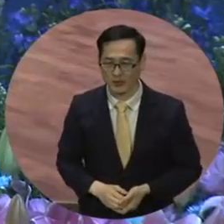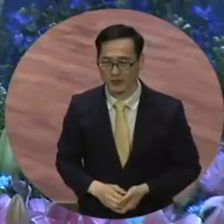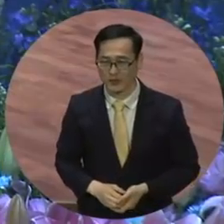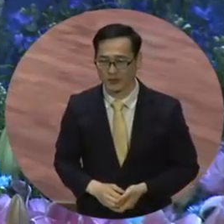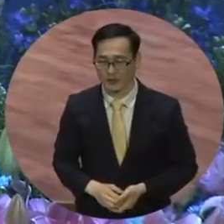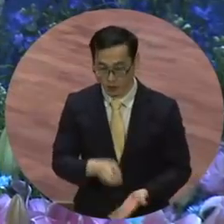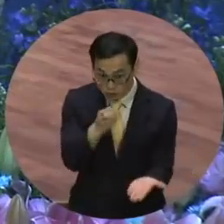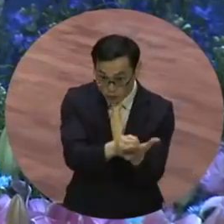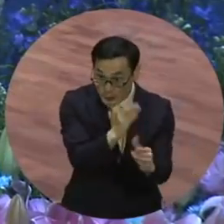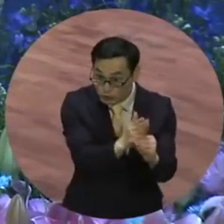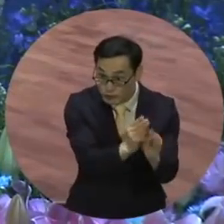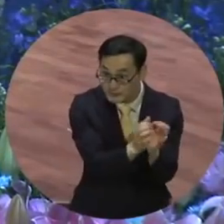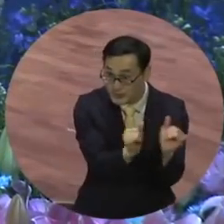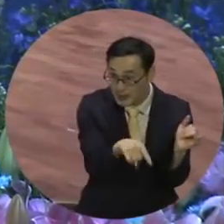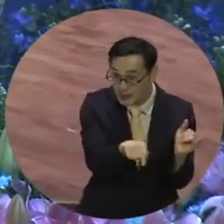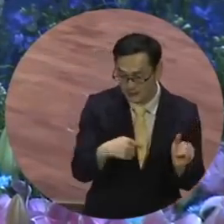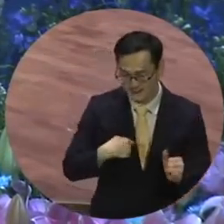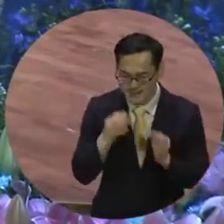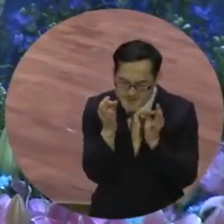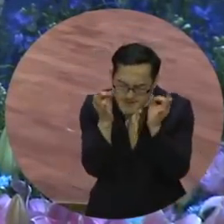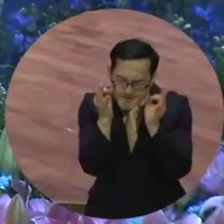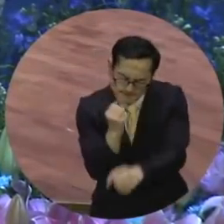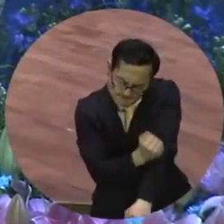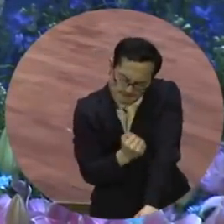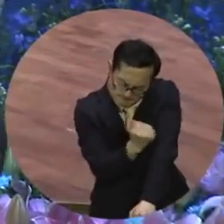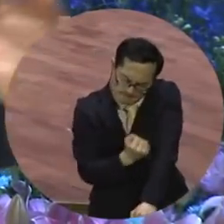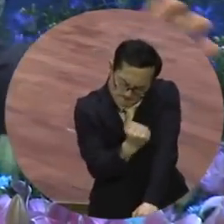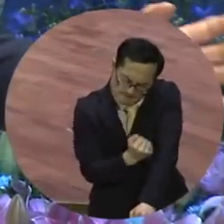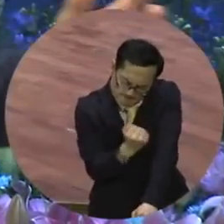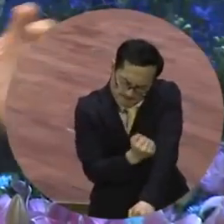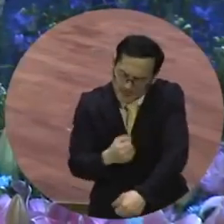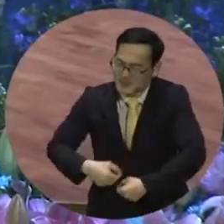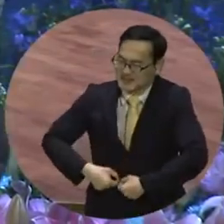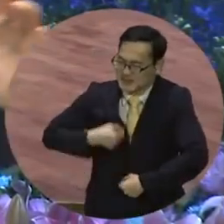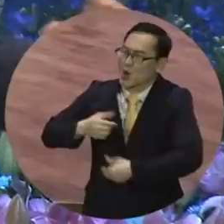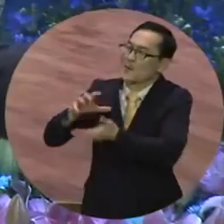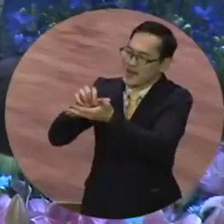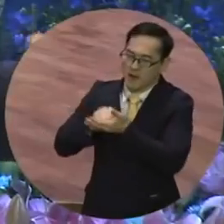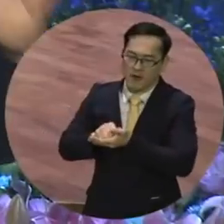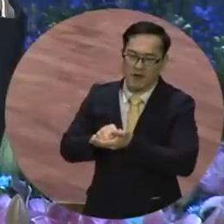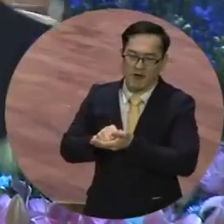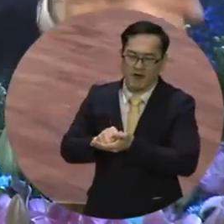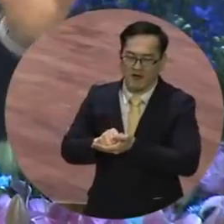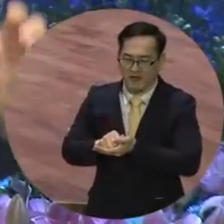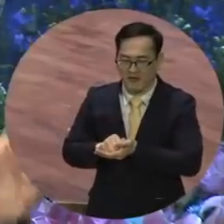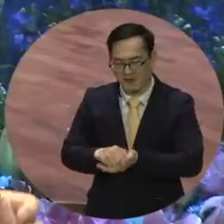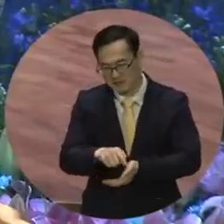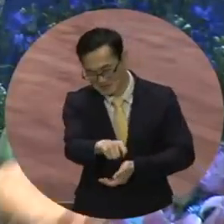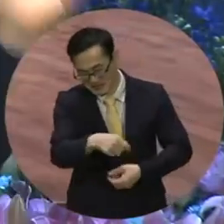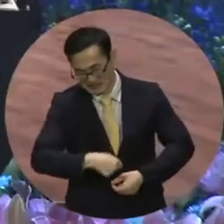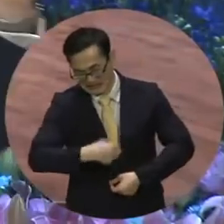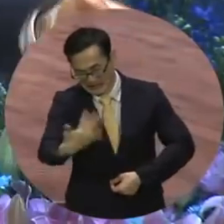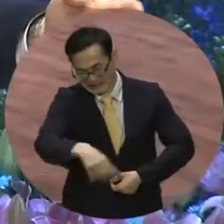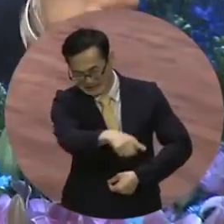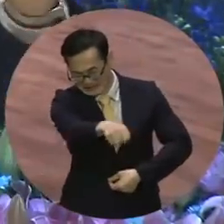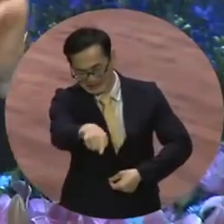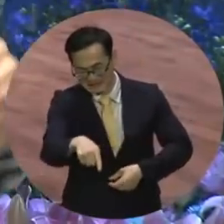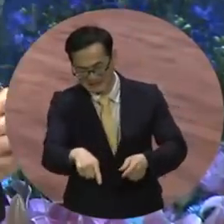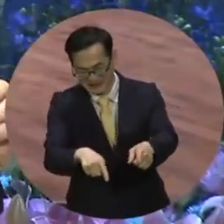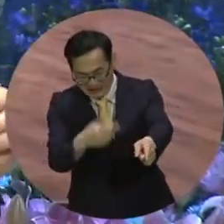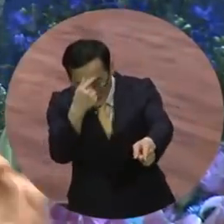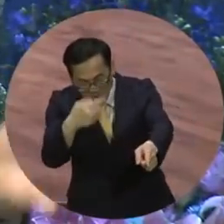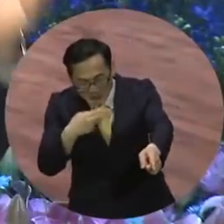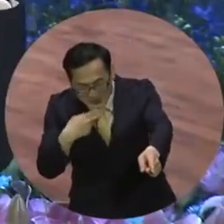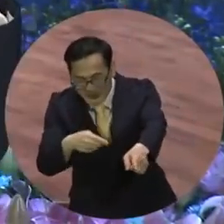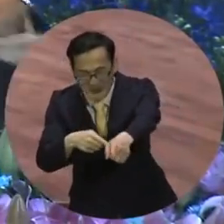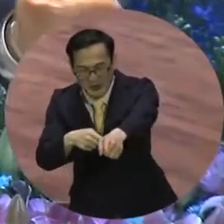율법주의자들은 자기들이 노력을 해서 의롭게 되려고 비교를, 그러니까 다른 사람을 자꾸 비판하는 거예요. 저 사람 저 기도도 안 해. 저 사람 저거 아마